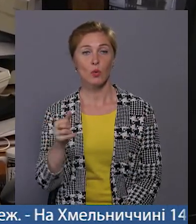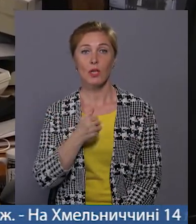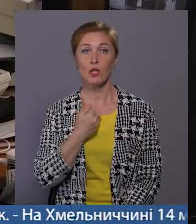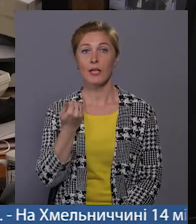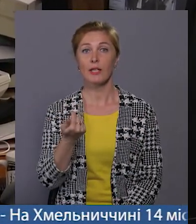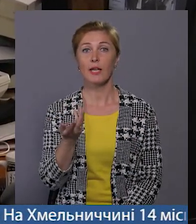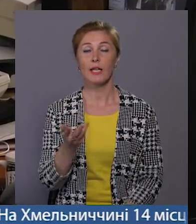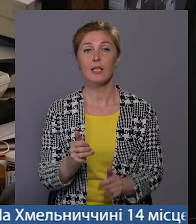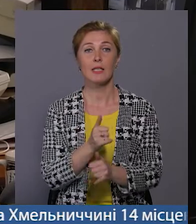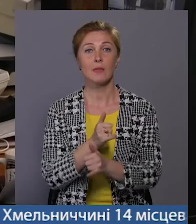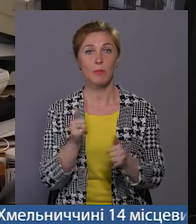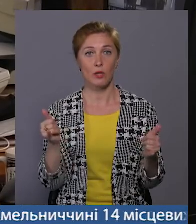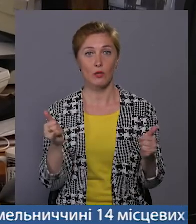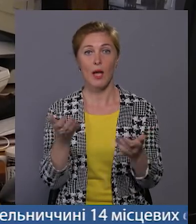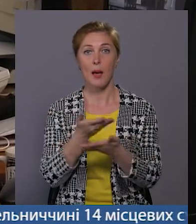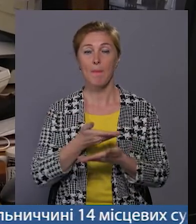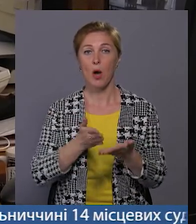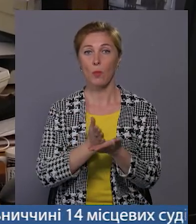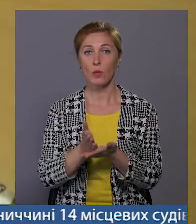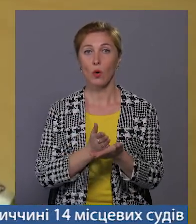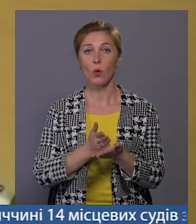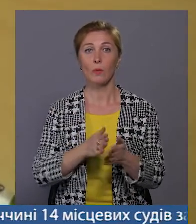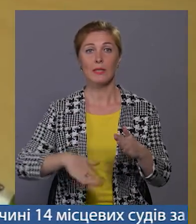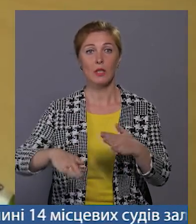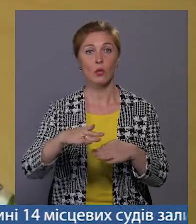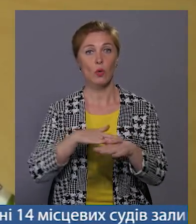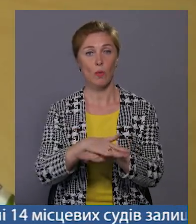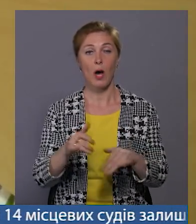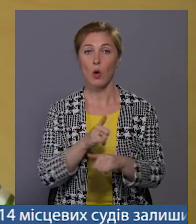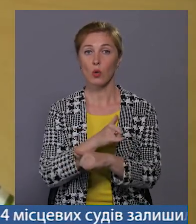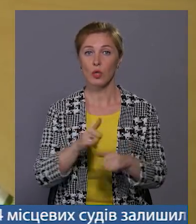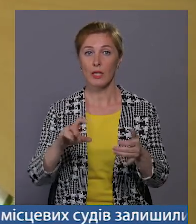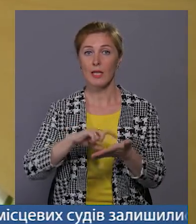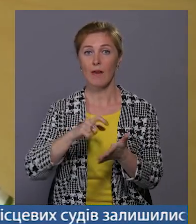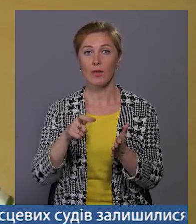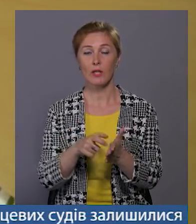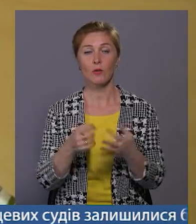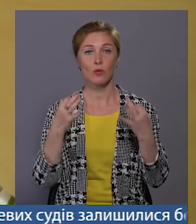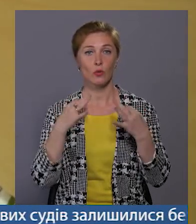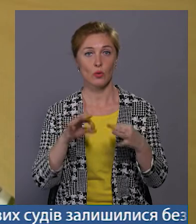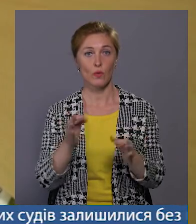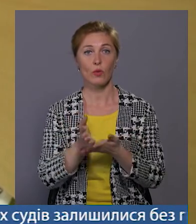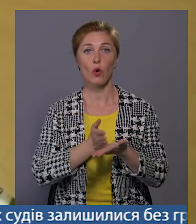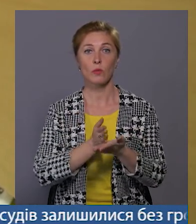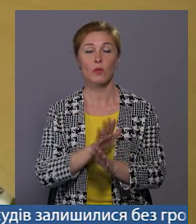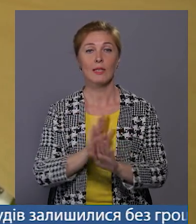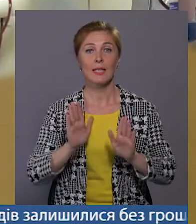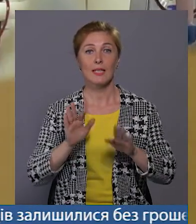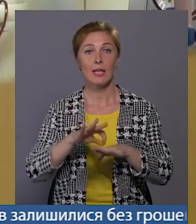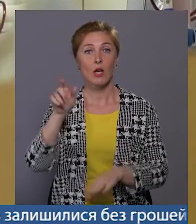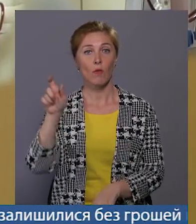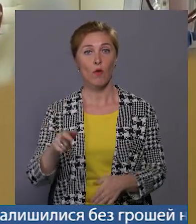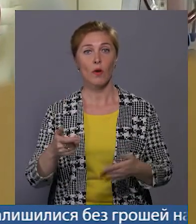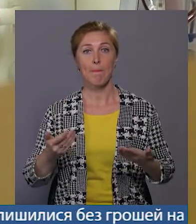кількість збільшується, плюс ми вже обслуговуємо територію громади. Розширення відділення гемодіалізу дозволить обслуговувати не тільки хворих